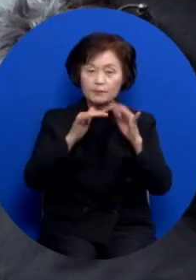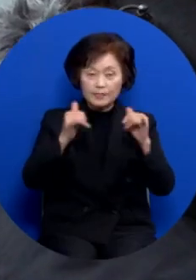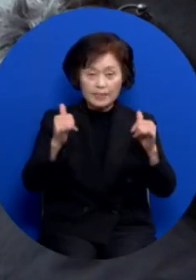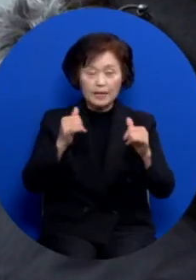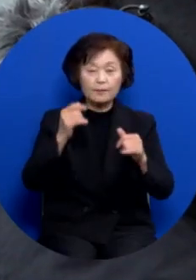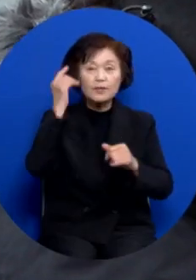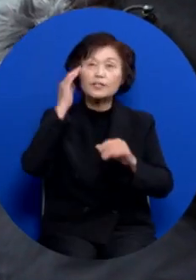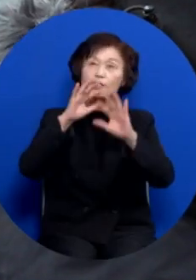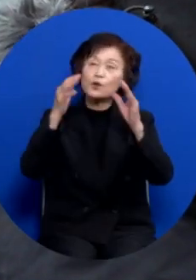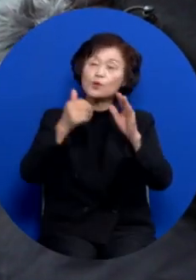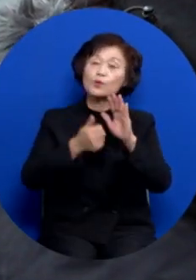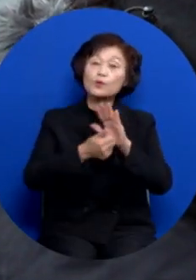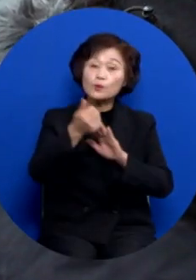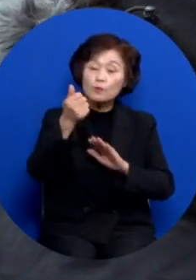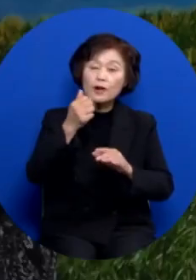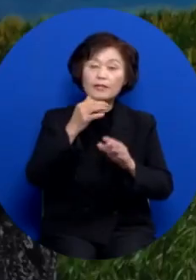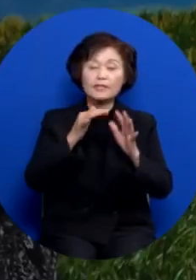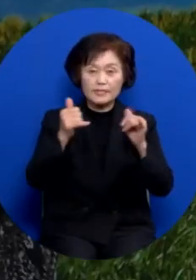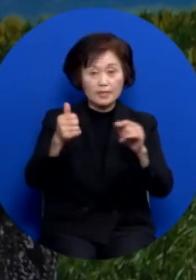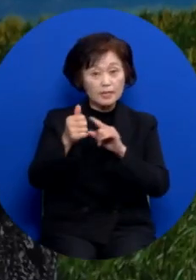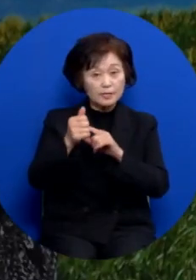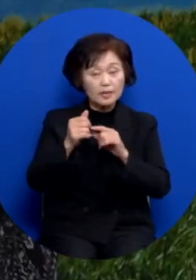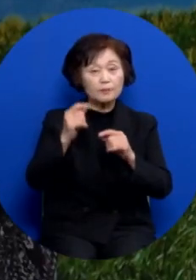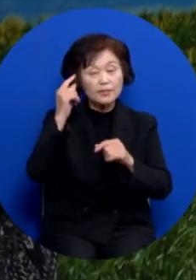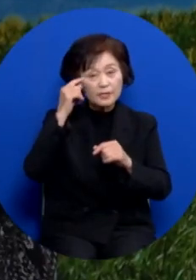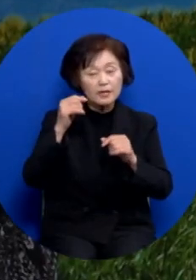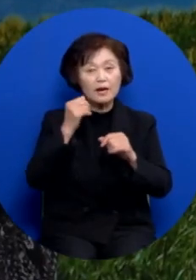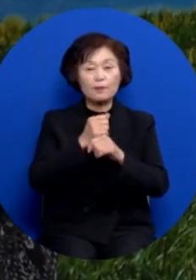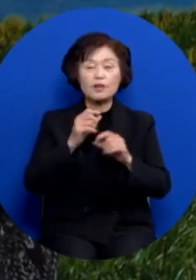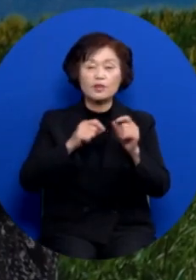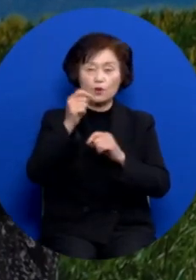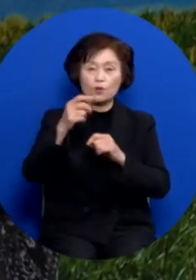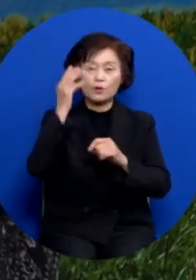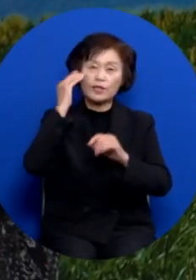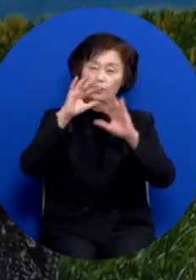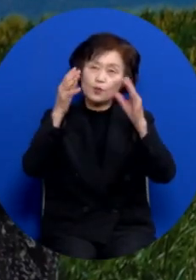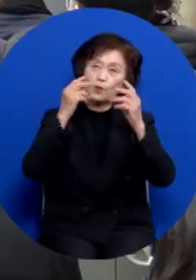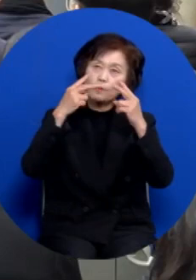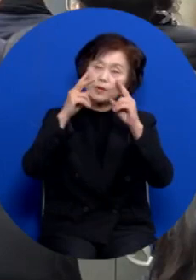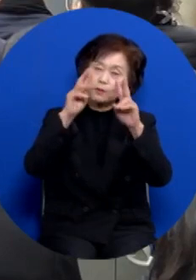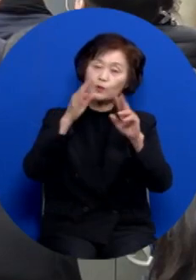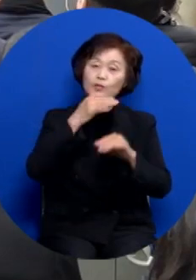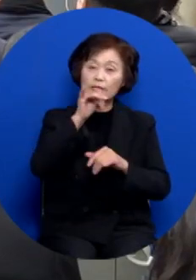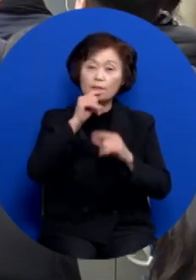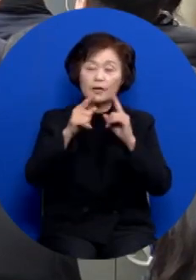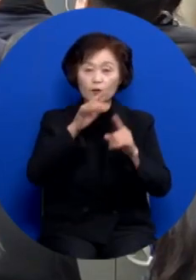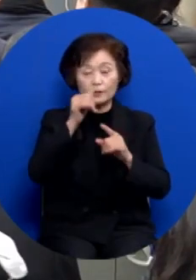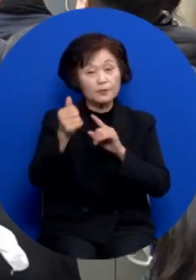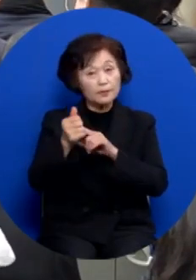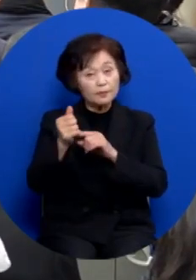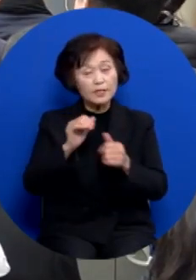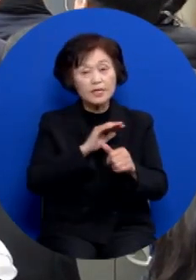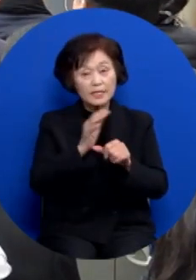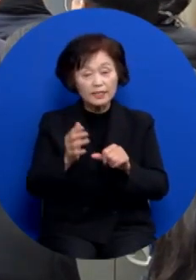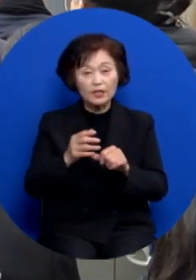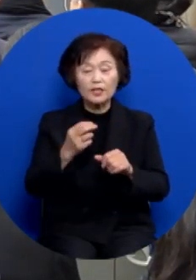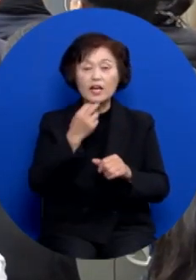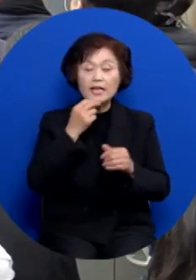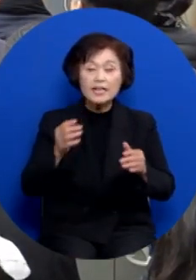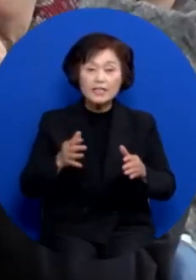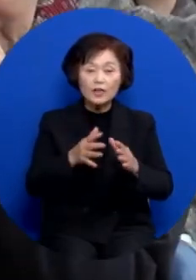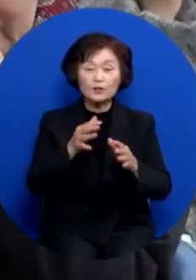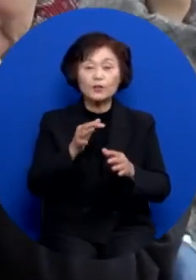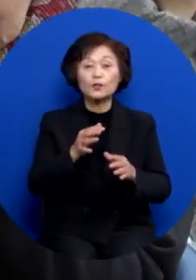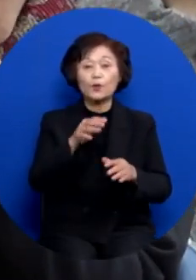생각할 때 하나님의 영원한 천국을 바라볼 수 있을 것이라고 말했습니다 바린 후 고인의 장례는 경기도 양평군